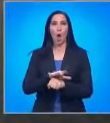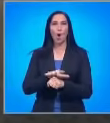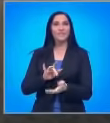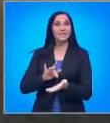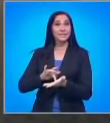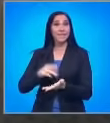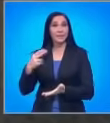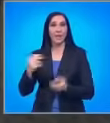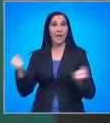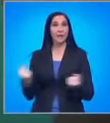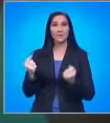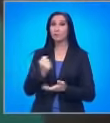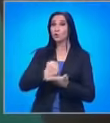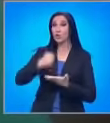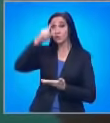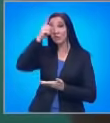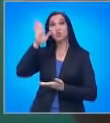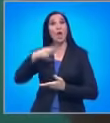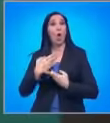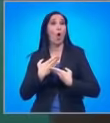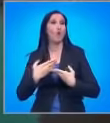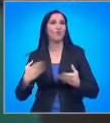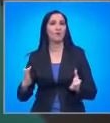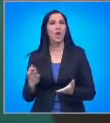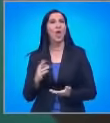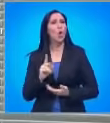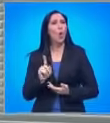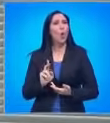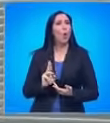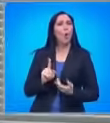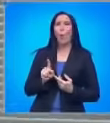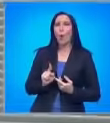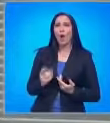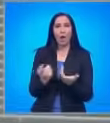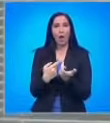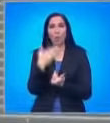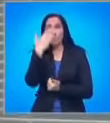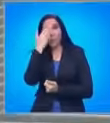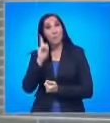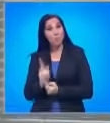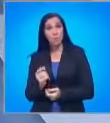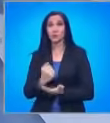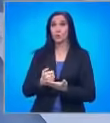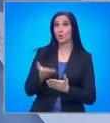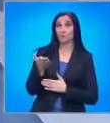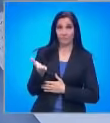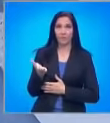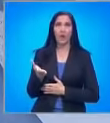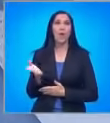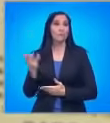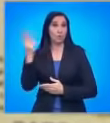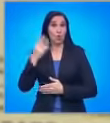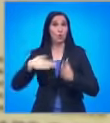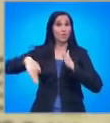COVID-център за интензивно лечение в София ще отвори врати. Кога и колко болни ще могат да се лекуват в него? И още. Тройно увеличение